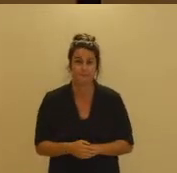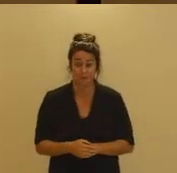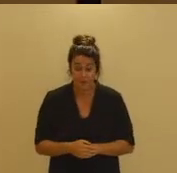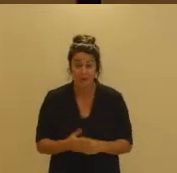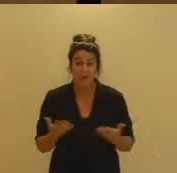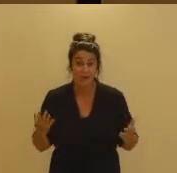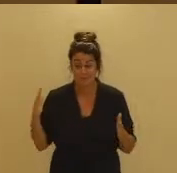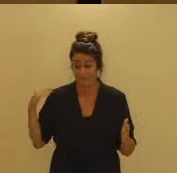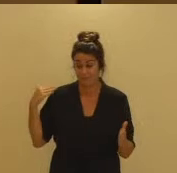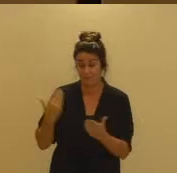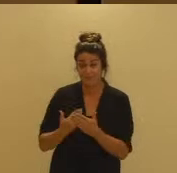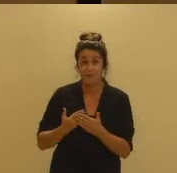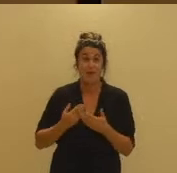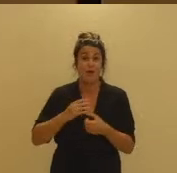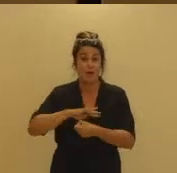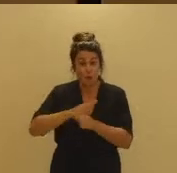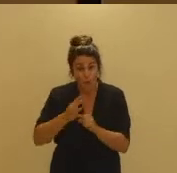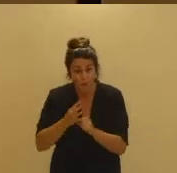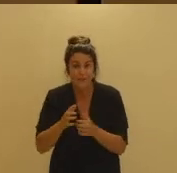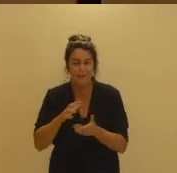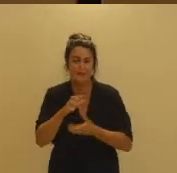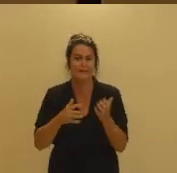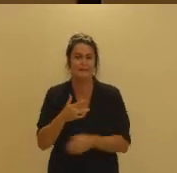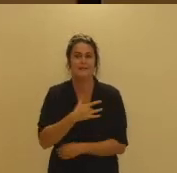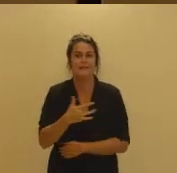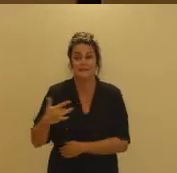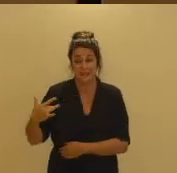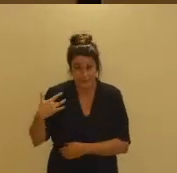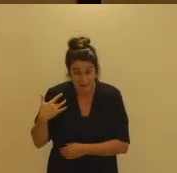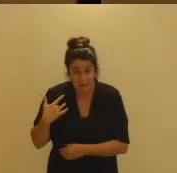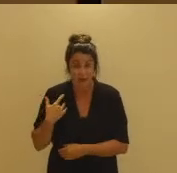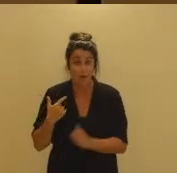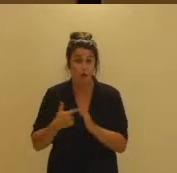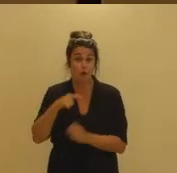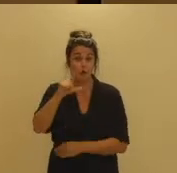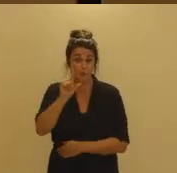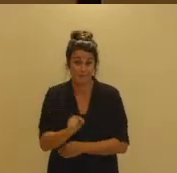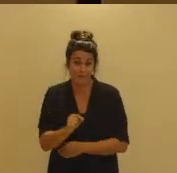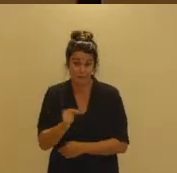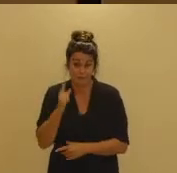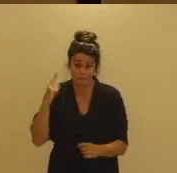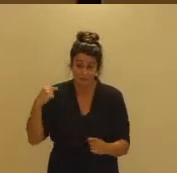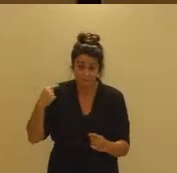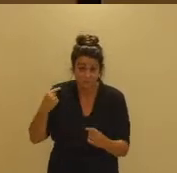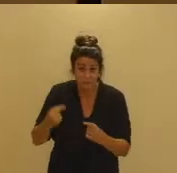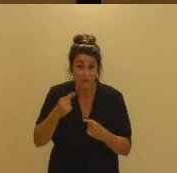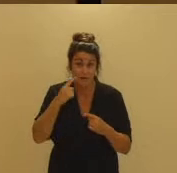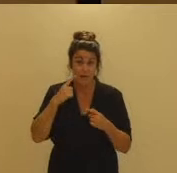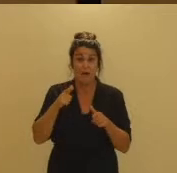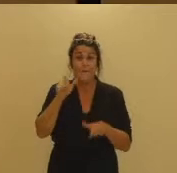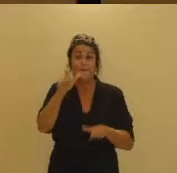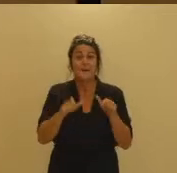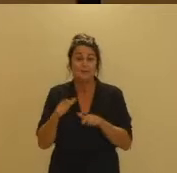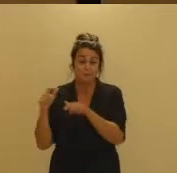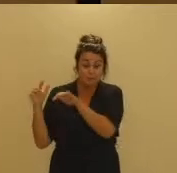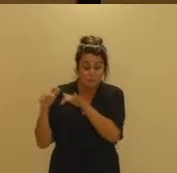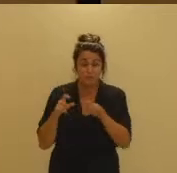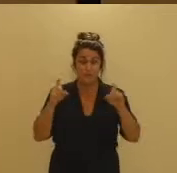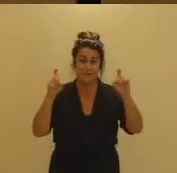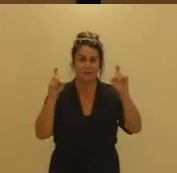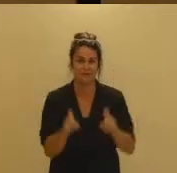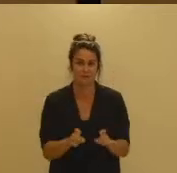2020 et la baisse drastique de fréquentation due à des semaines de fermeture, le loyer avait été revu pour la période